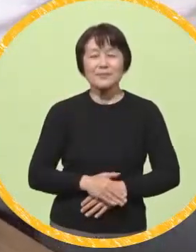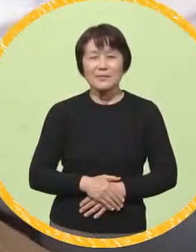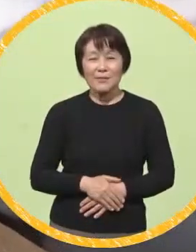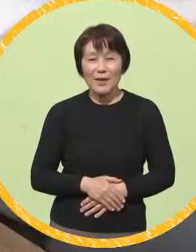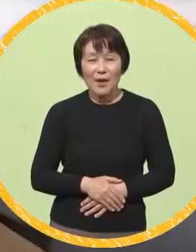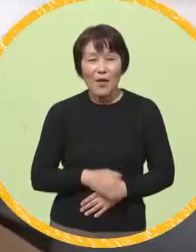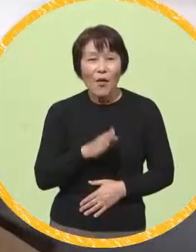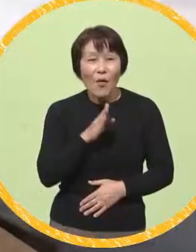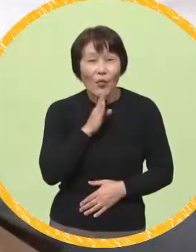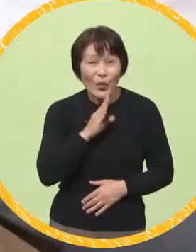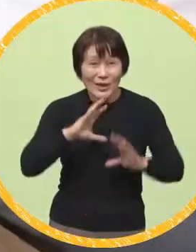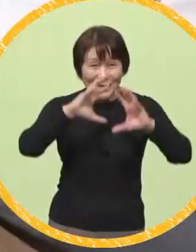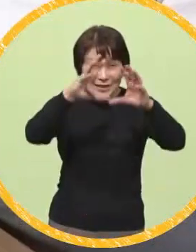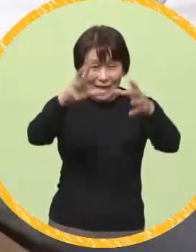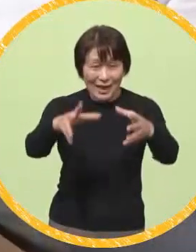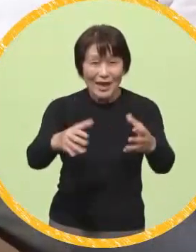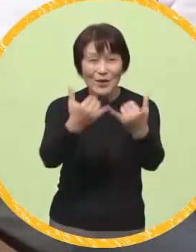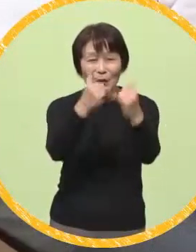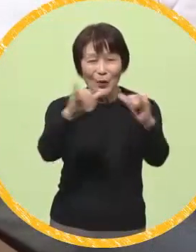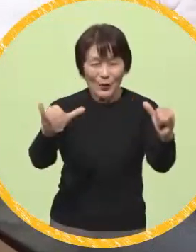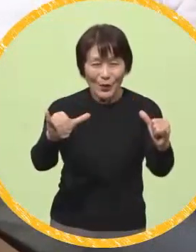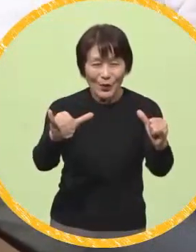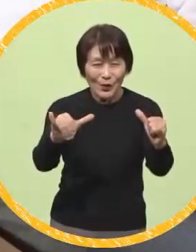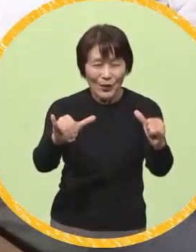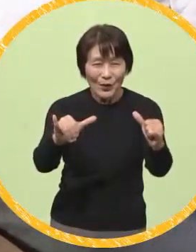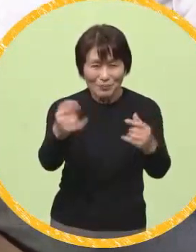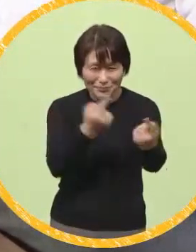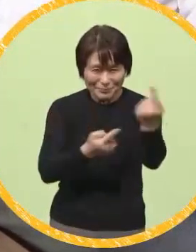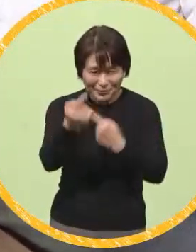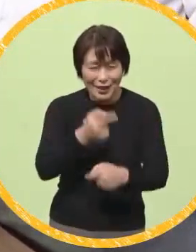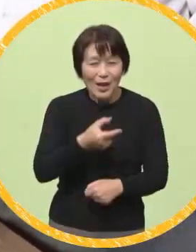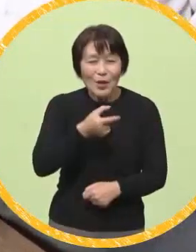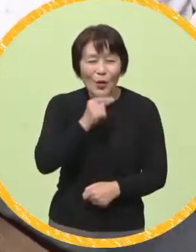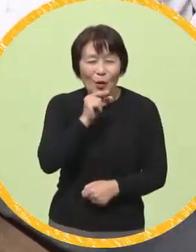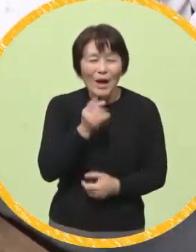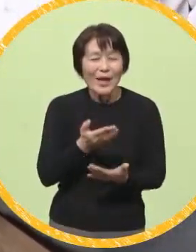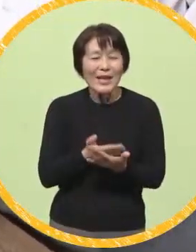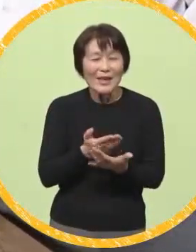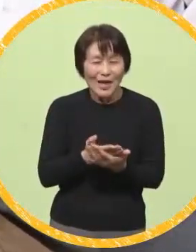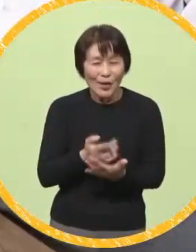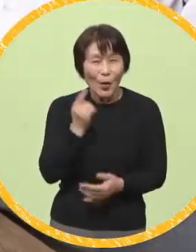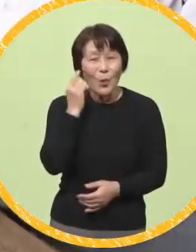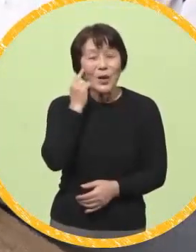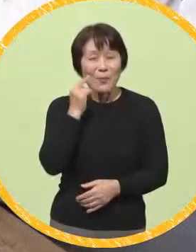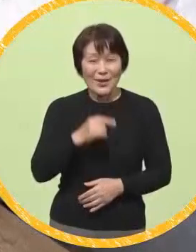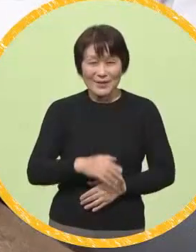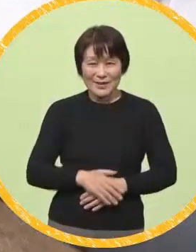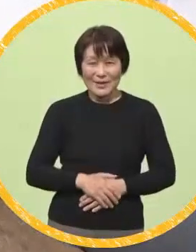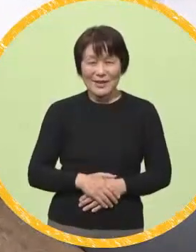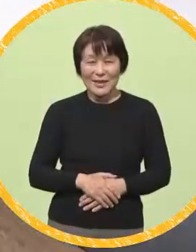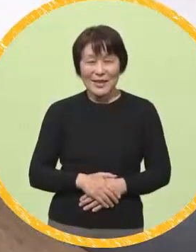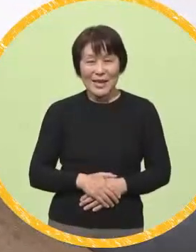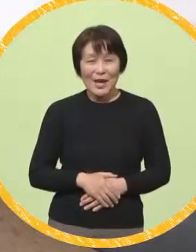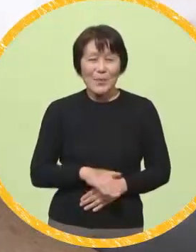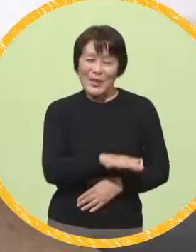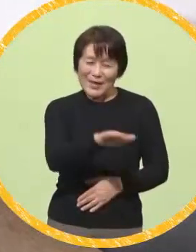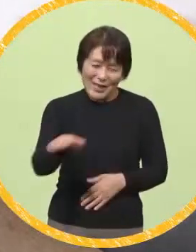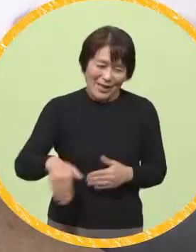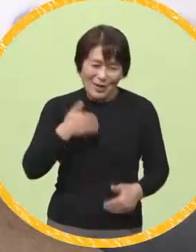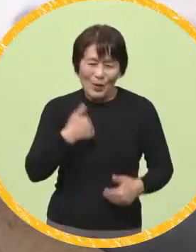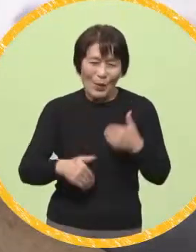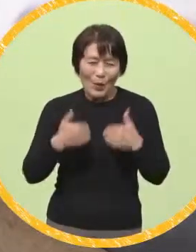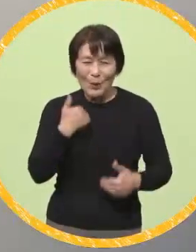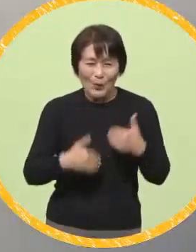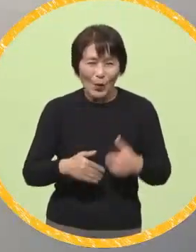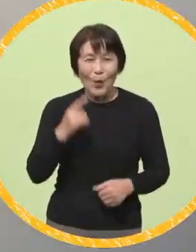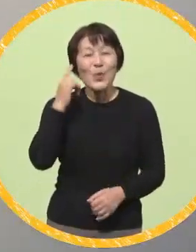本当世界各国の方に 飲んでいただきたいお酒を今から作りますので。 あー、これは喜ばれると思います